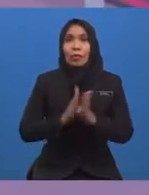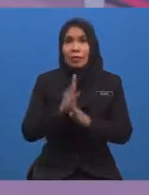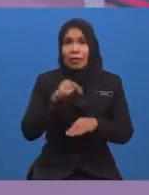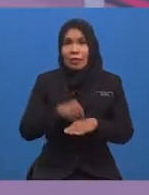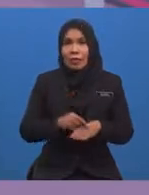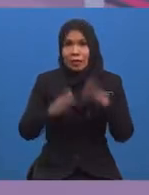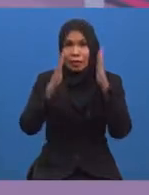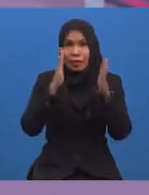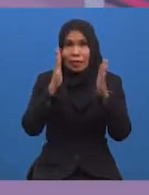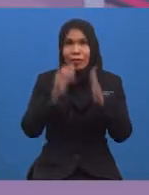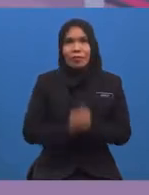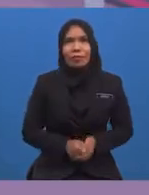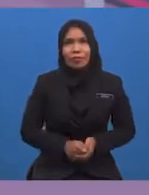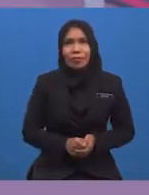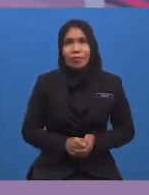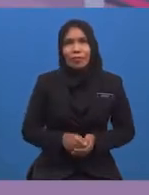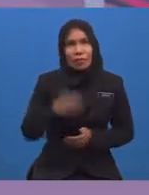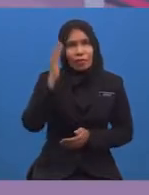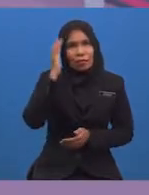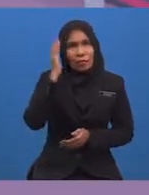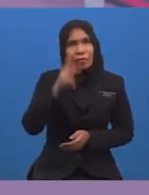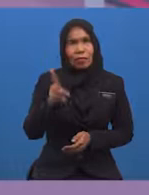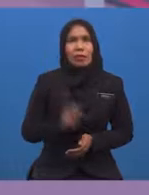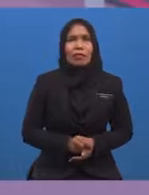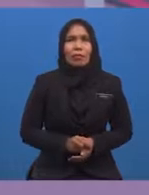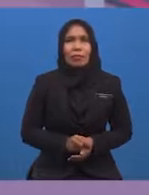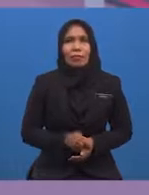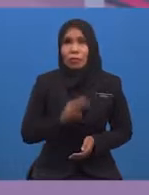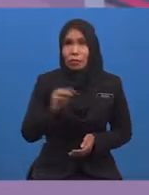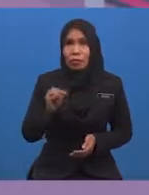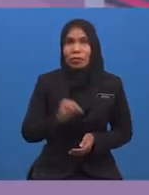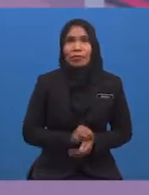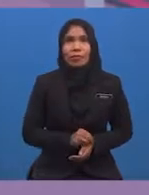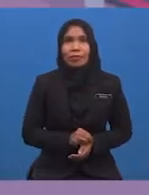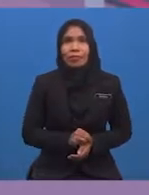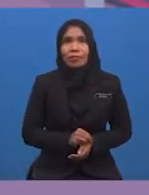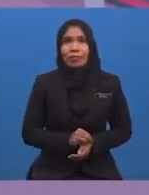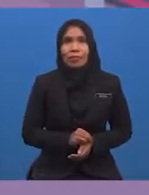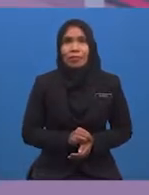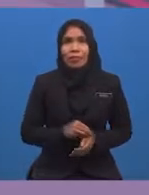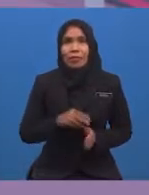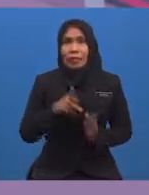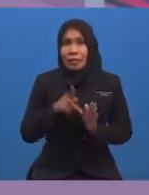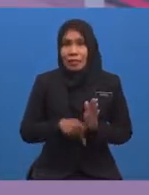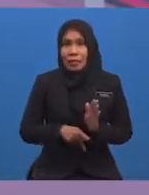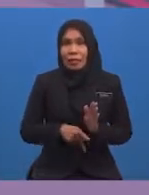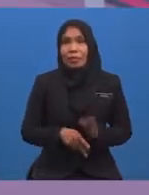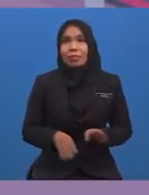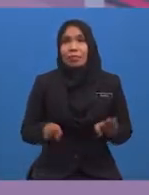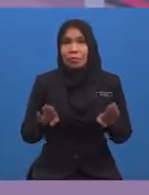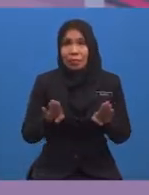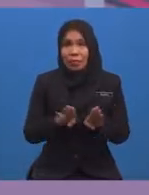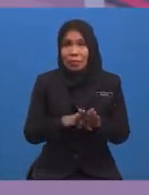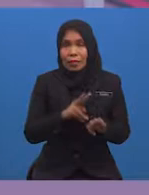murid-murid, kepelbagaian bentuk muka bumi di Malaysia membolehkan pelbagai